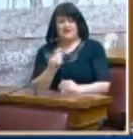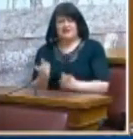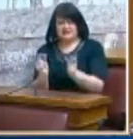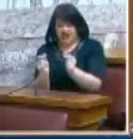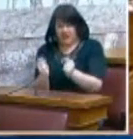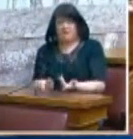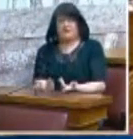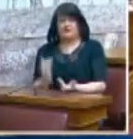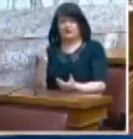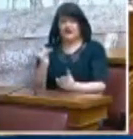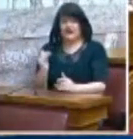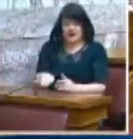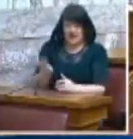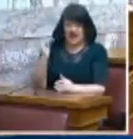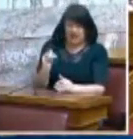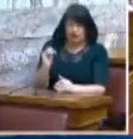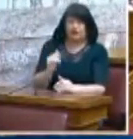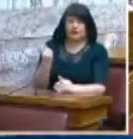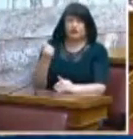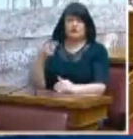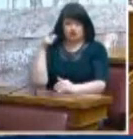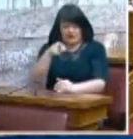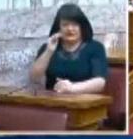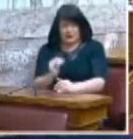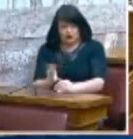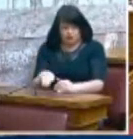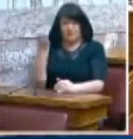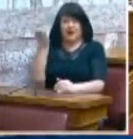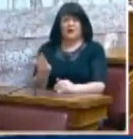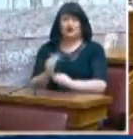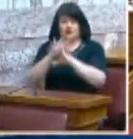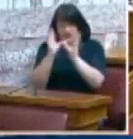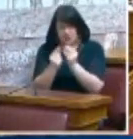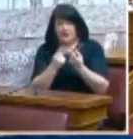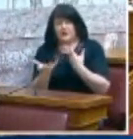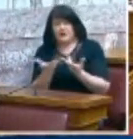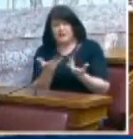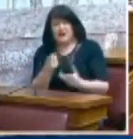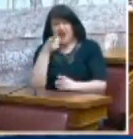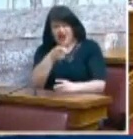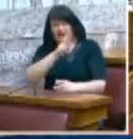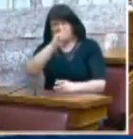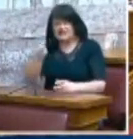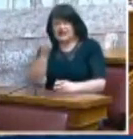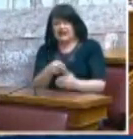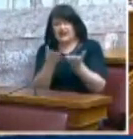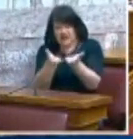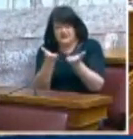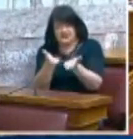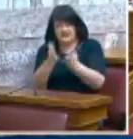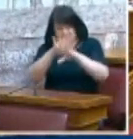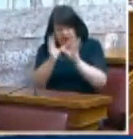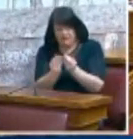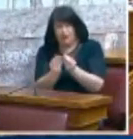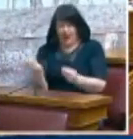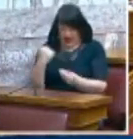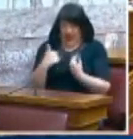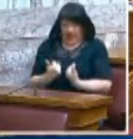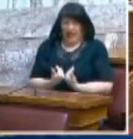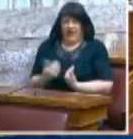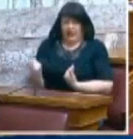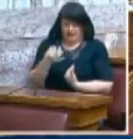μισθό που εσείς το μειώσατε, να επαναφέρουμε τις συλλογικές διαπραγματεύσεις που εσείς τις καταργήσατε. Αυτό μας λέτε, ότι δεν